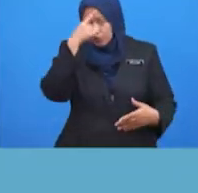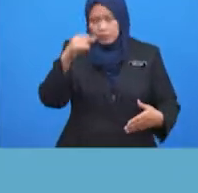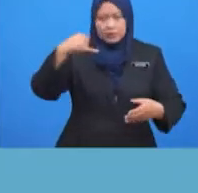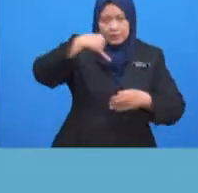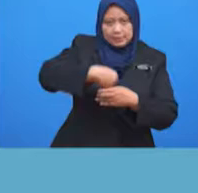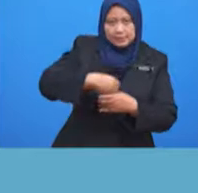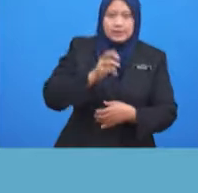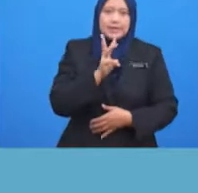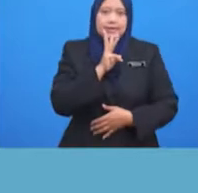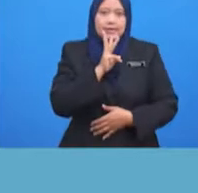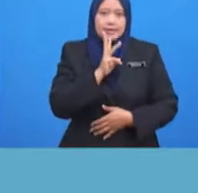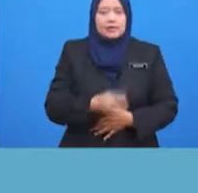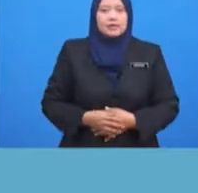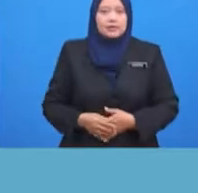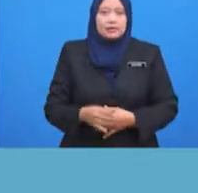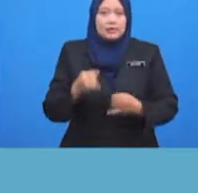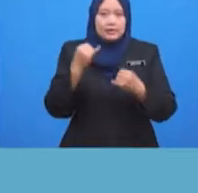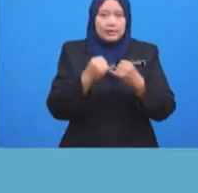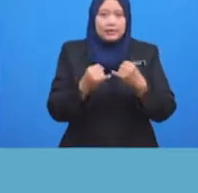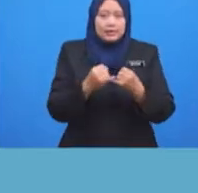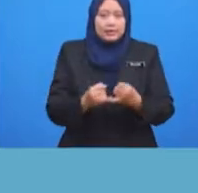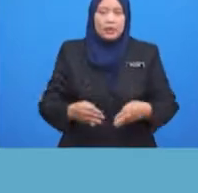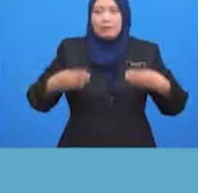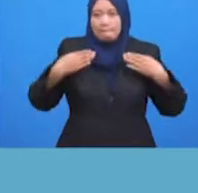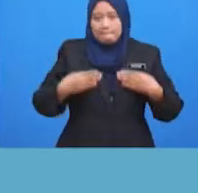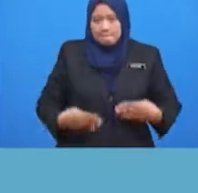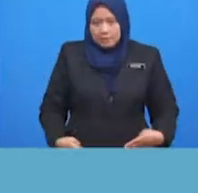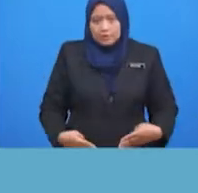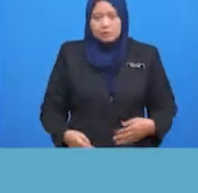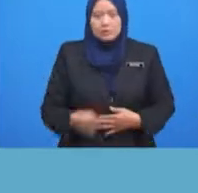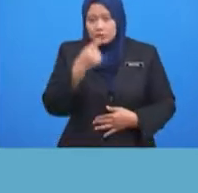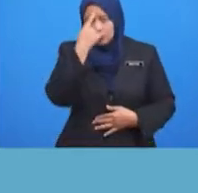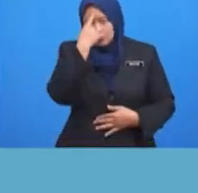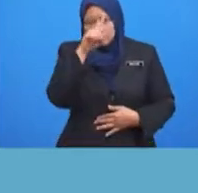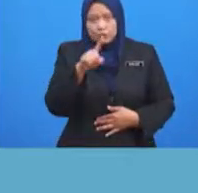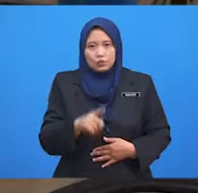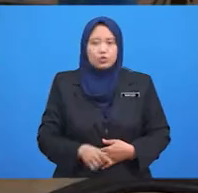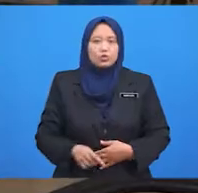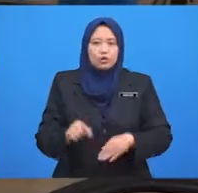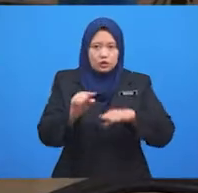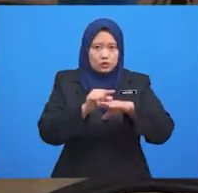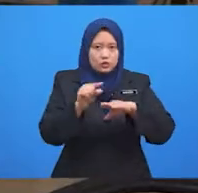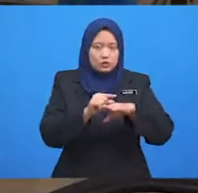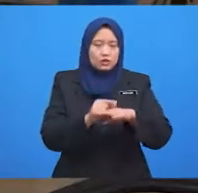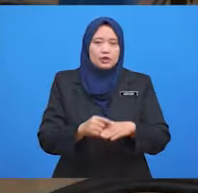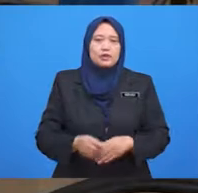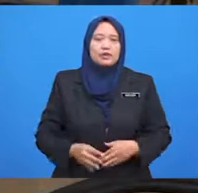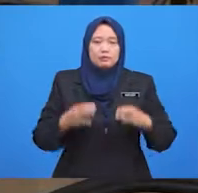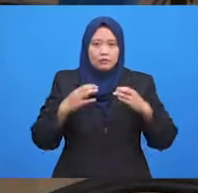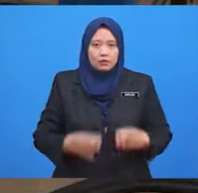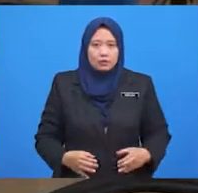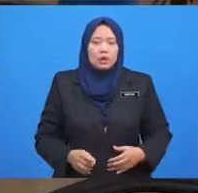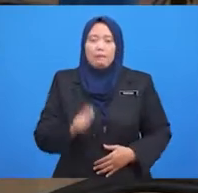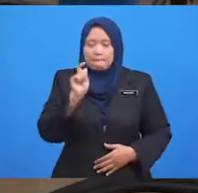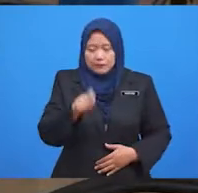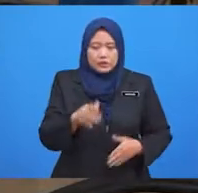air. Dan yang terakhir, baju ataupun gaun facial untuk kegunaan pelanggan. Bahan ini perlu